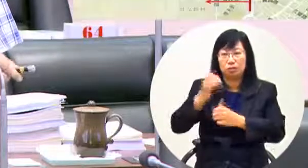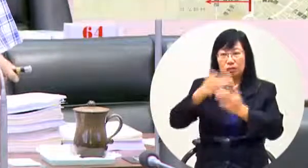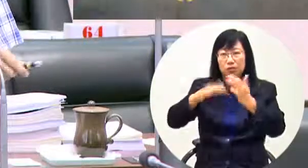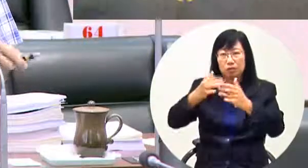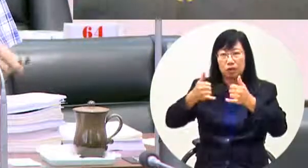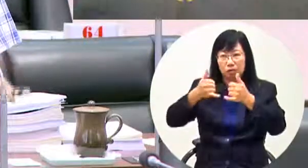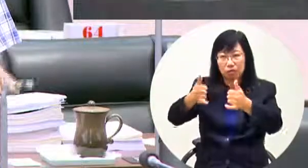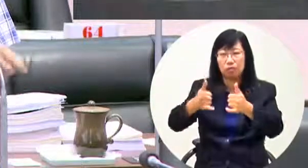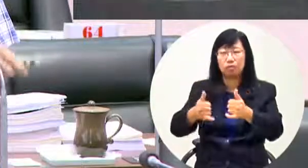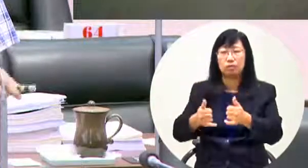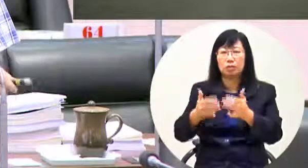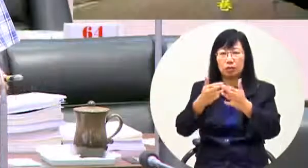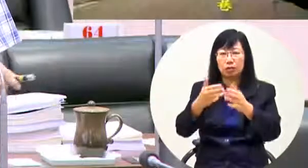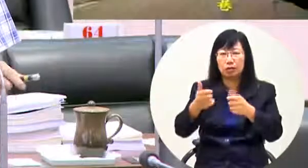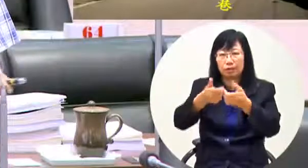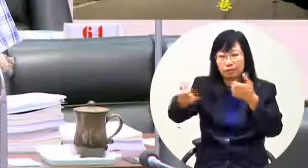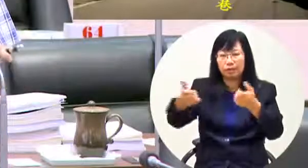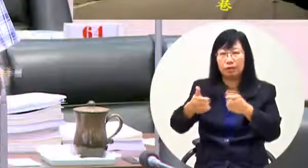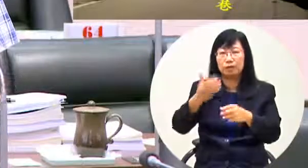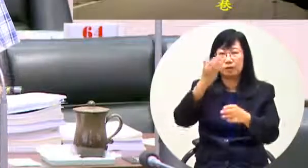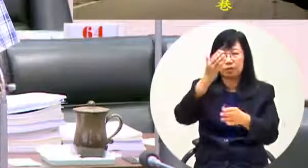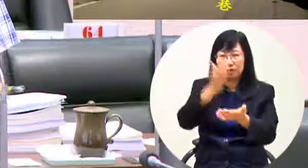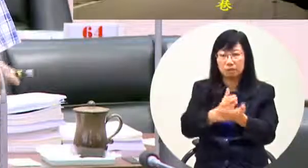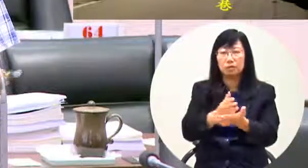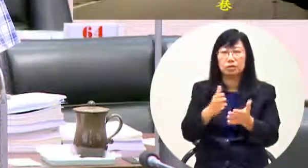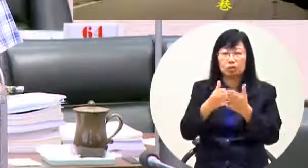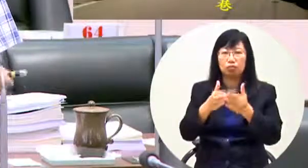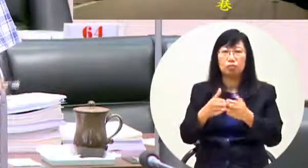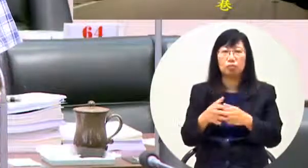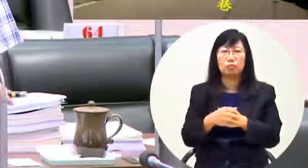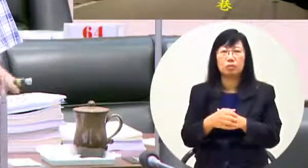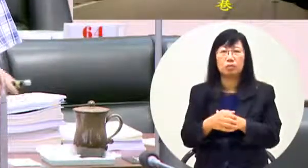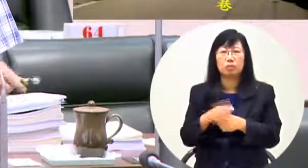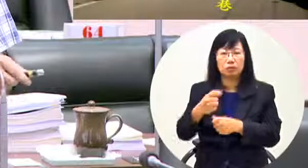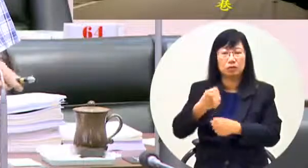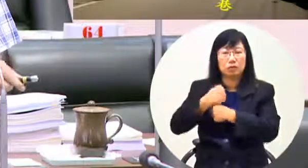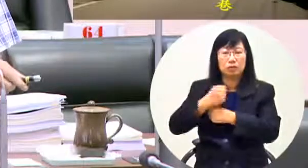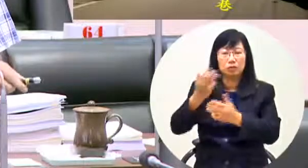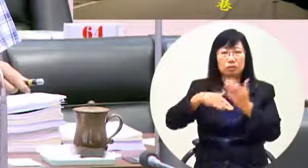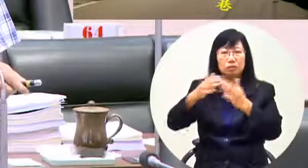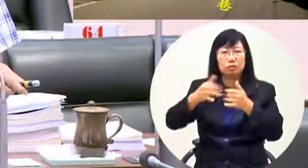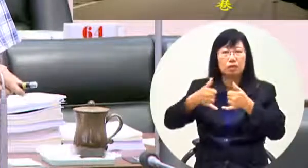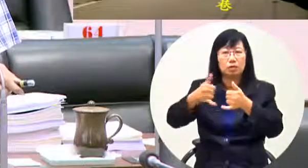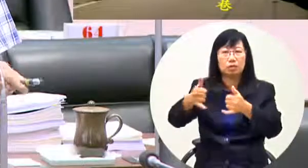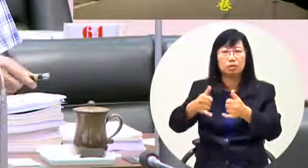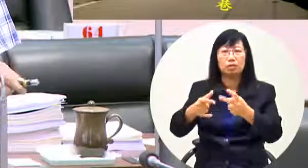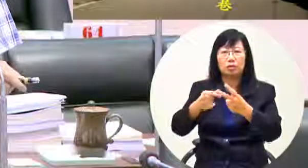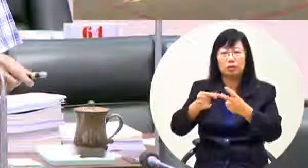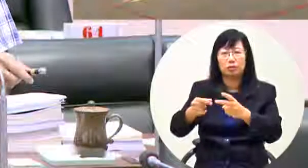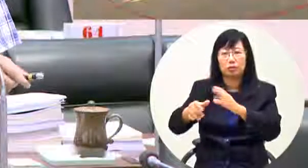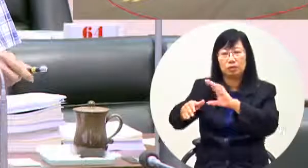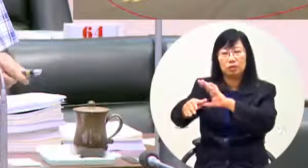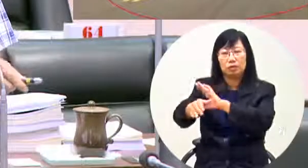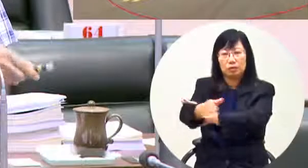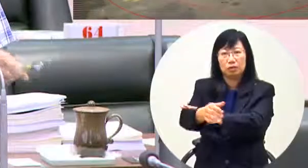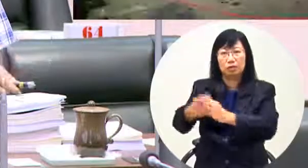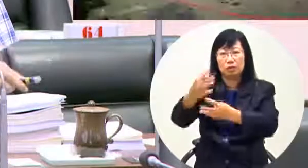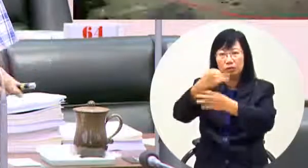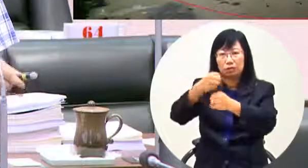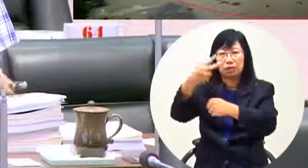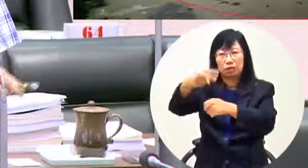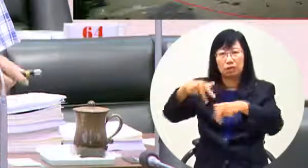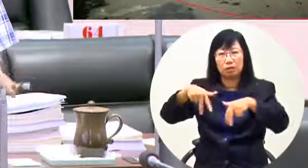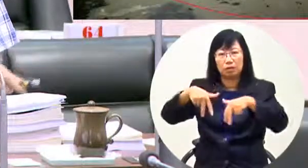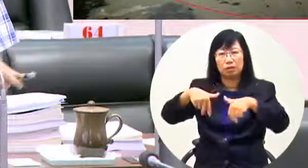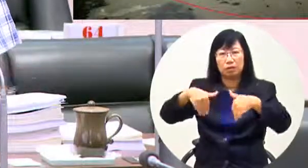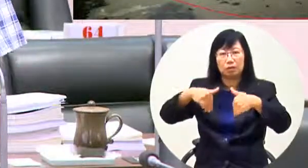哦，下一个哦，这个金孝路这个整个，你看右昌二巷的哦，这个都会积水，右昌这张。中泰